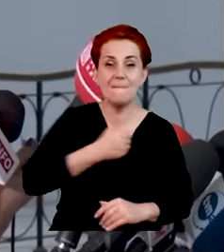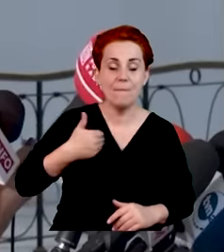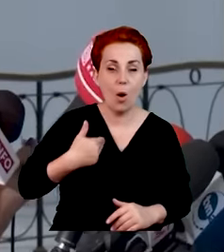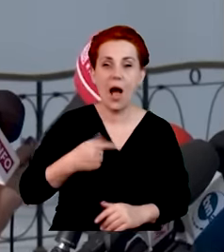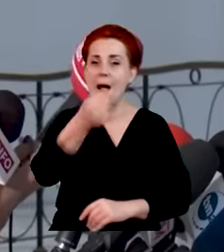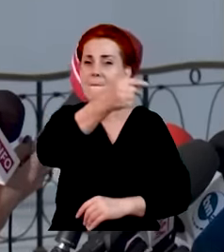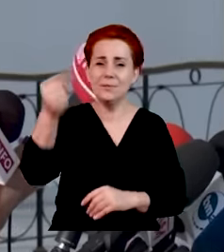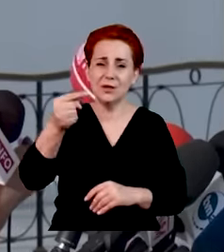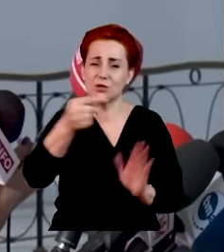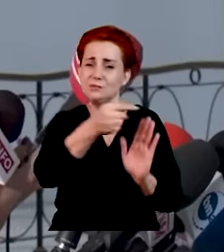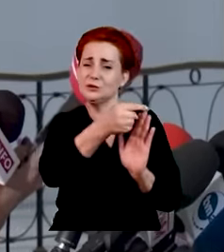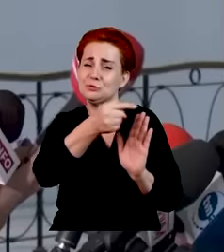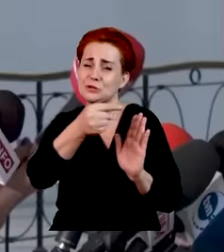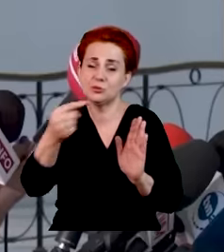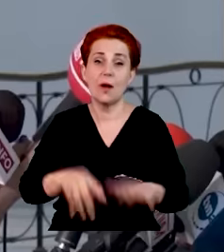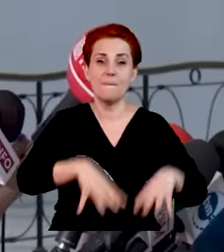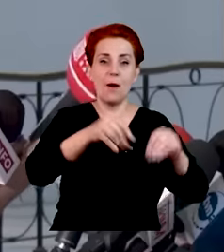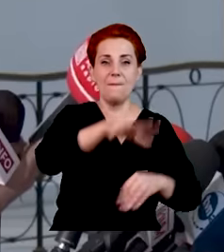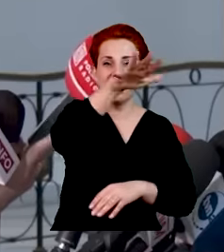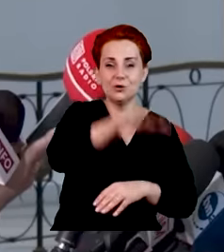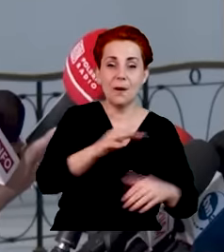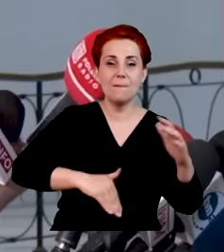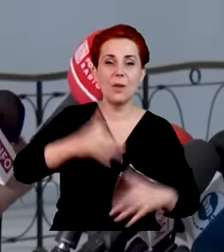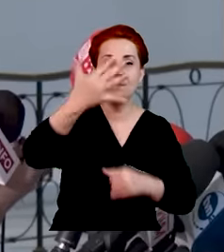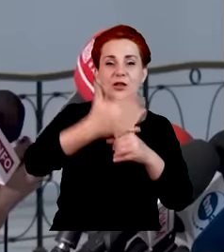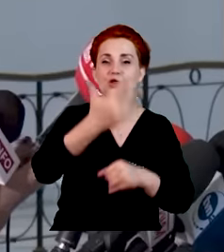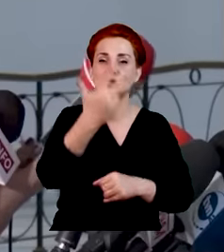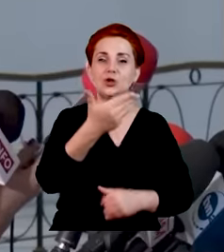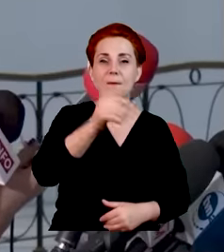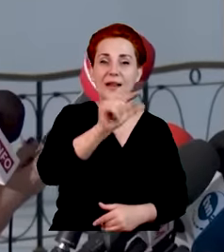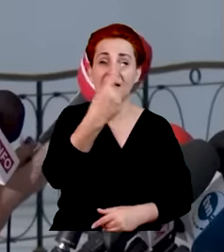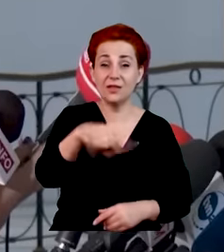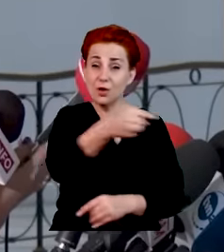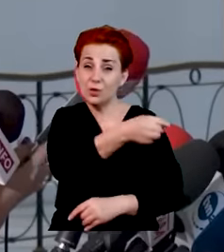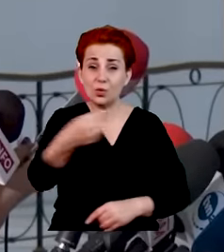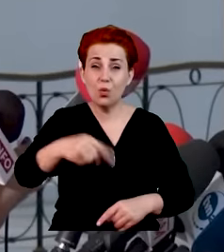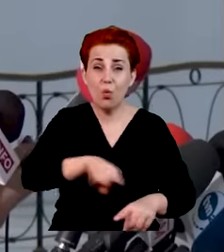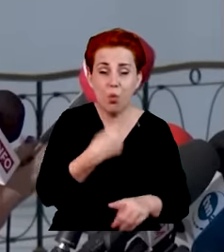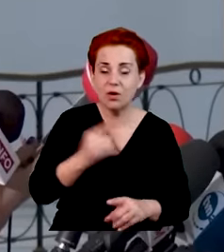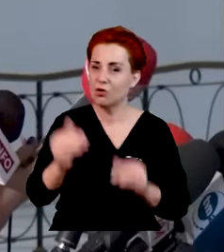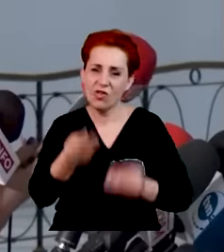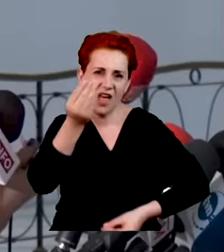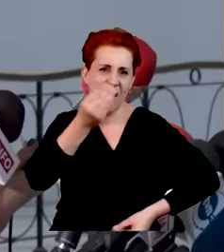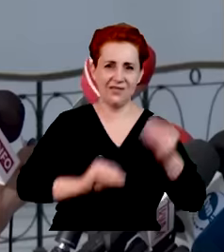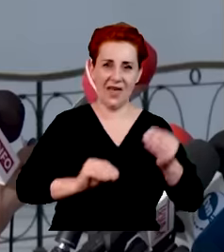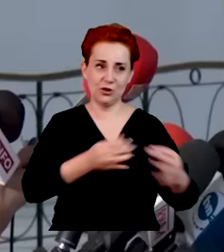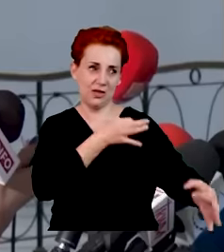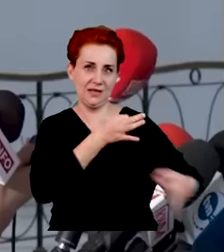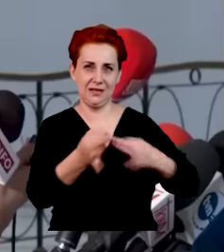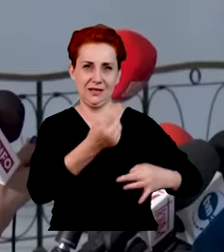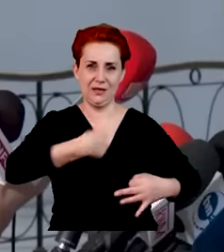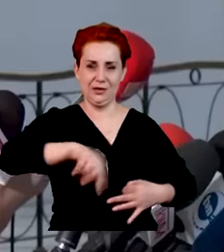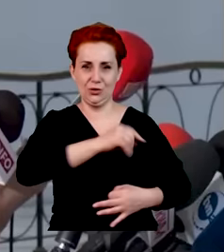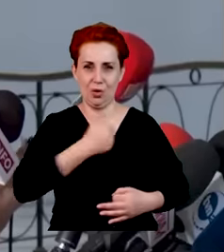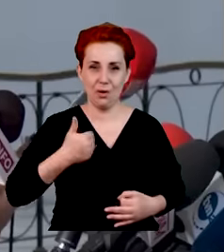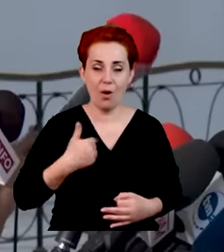lawinowy za pierwsze pić miesięcy ponad 53 miliardy złotych długu to jest najwyższy poziom deficytu w historii pomiarów jest o ponad